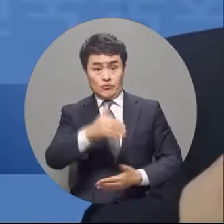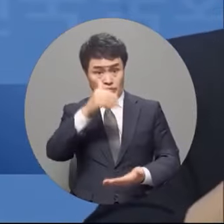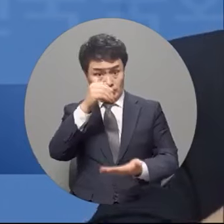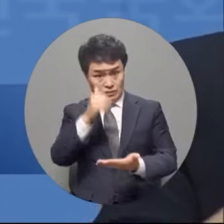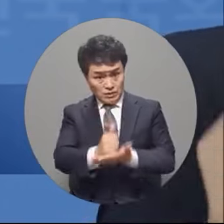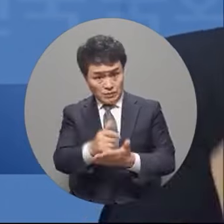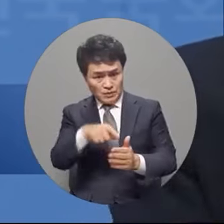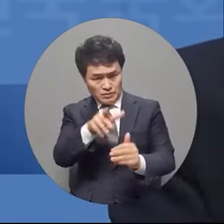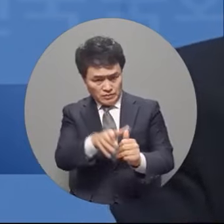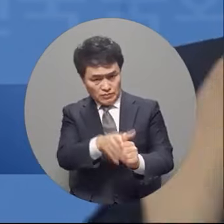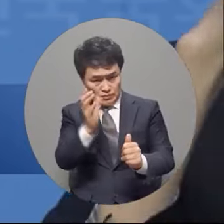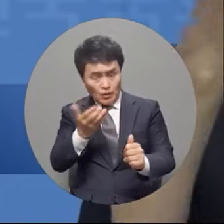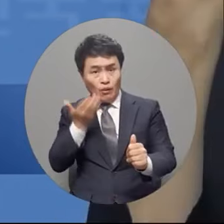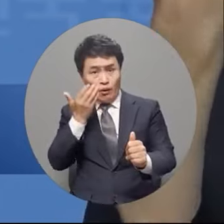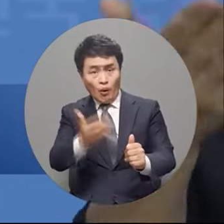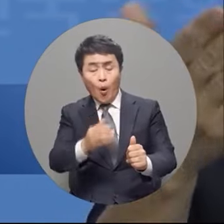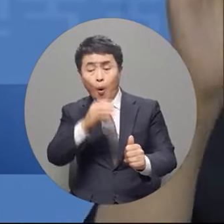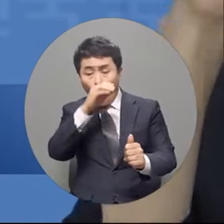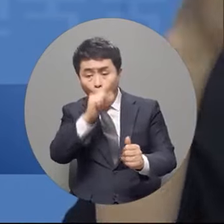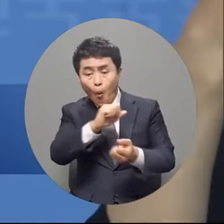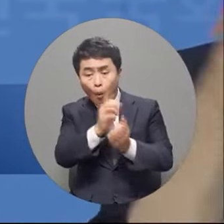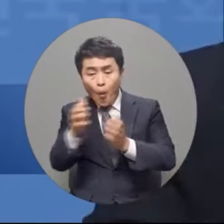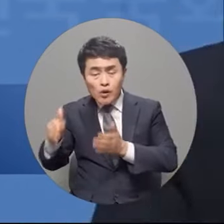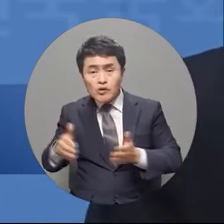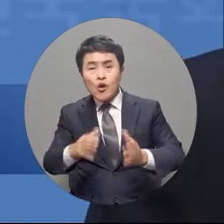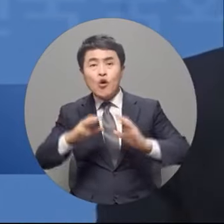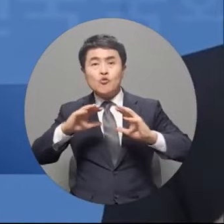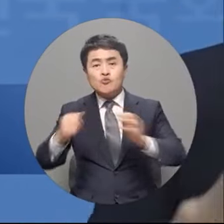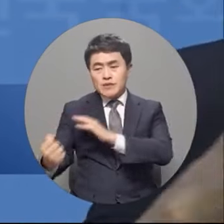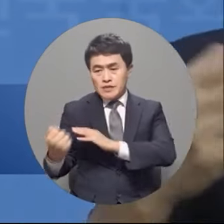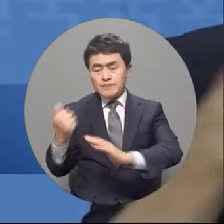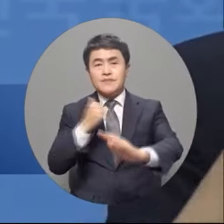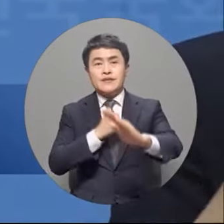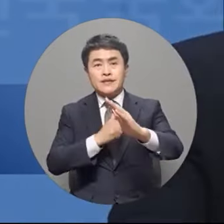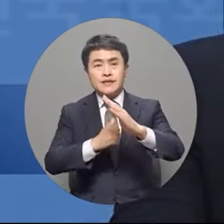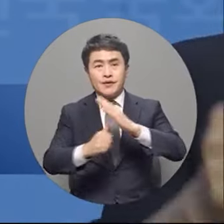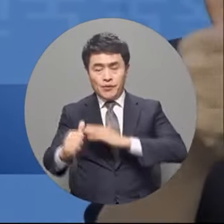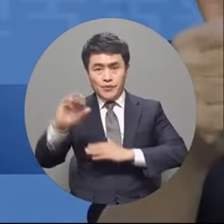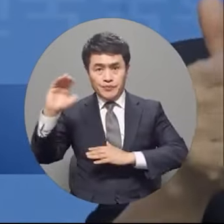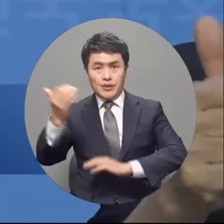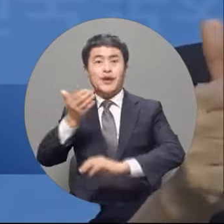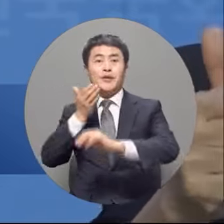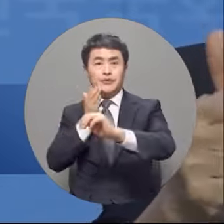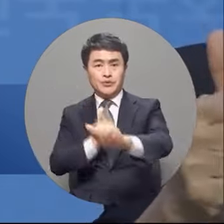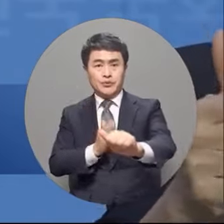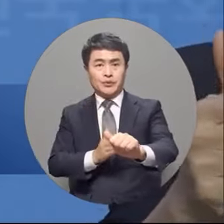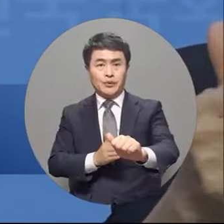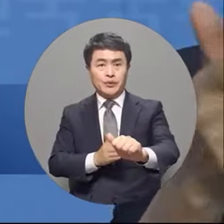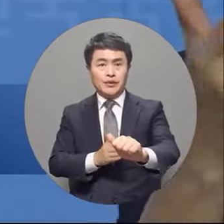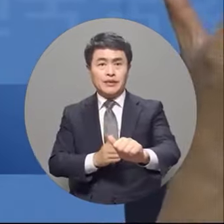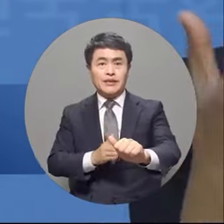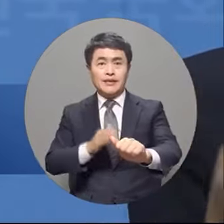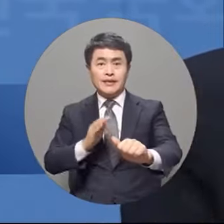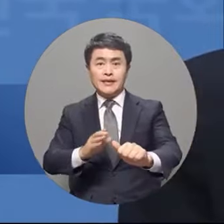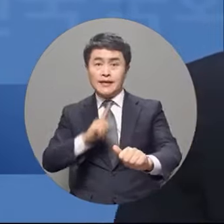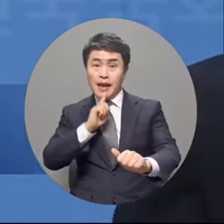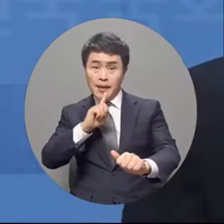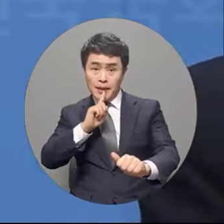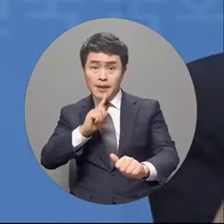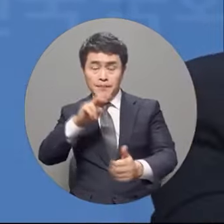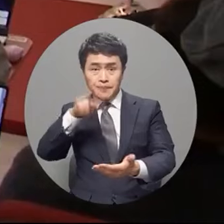벗겨 드렸으니 꽃길을 걸어 국민의 힘 대표가 되소서 이렇게 읽히는 거